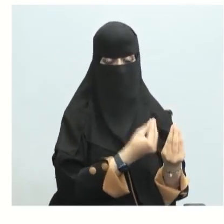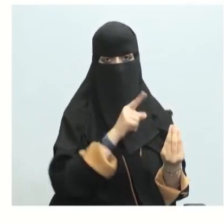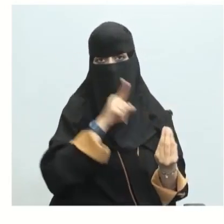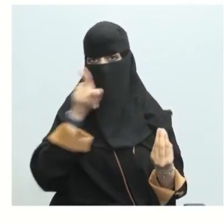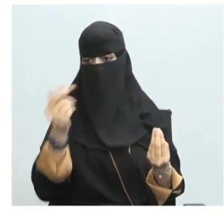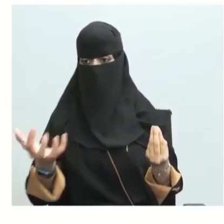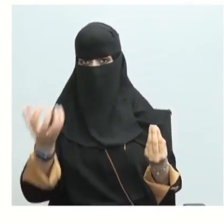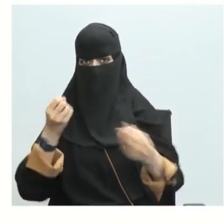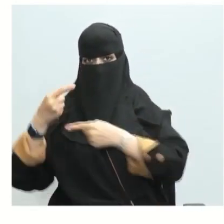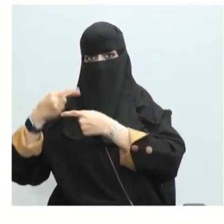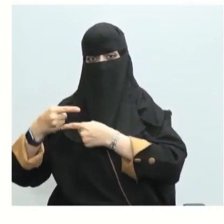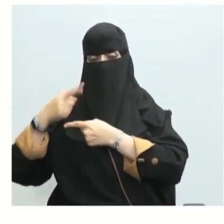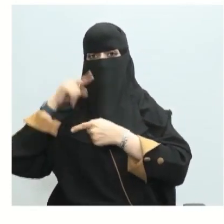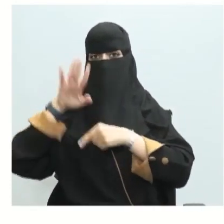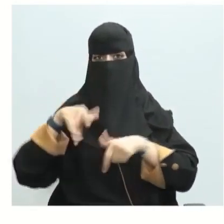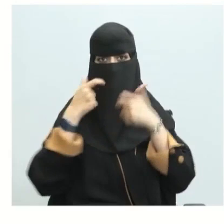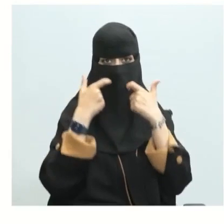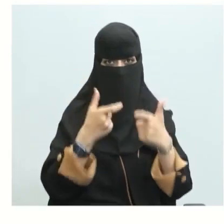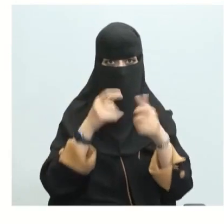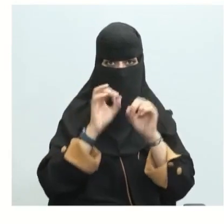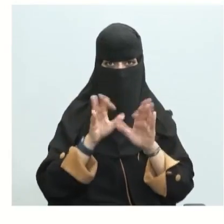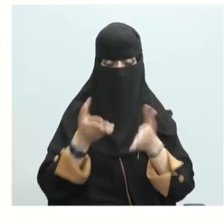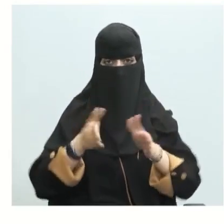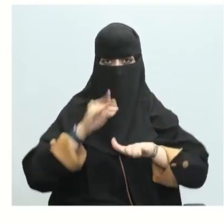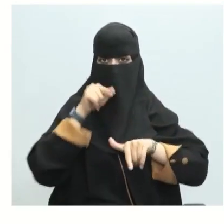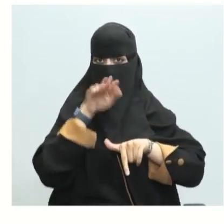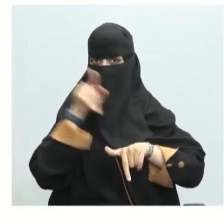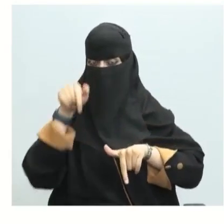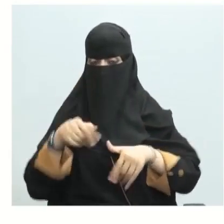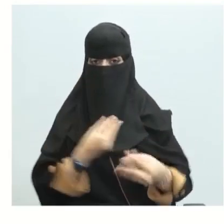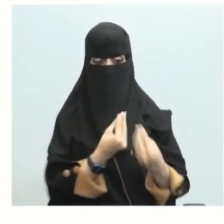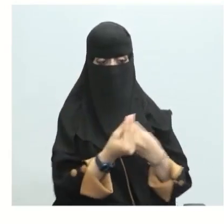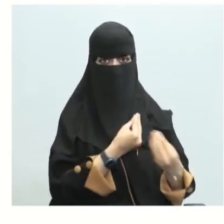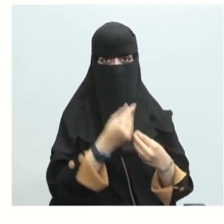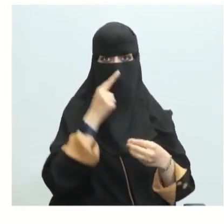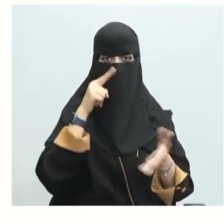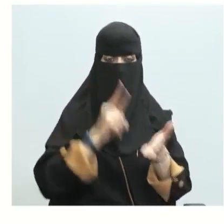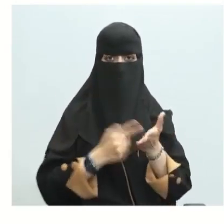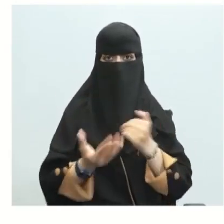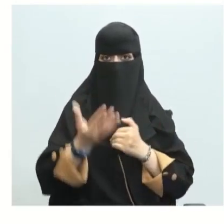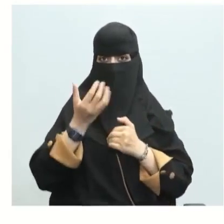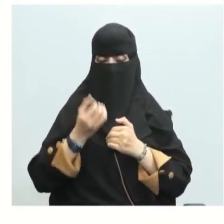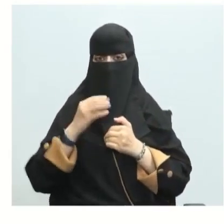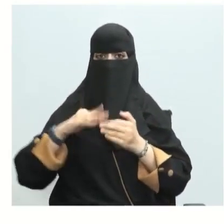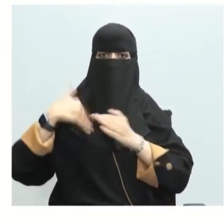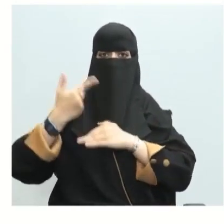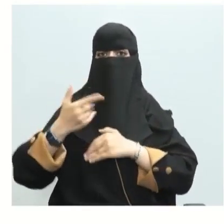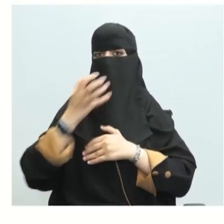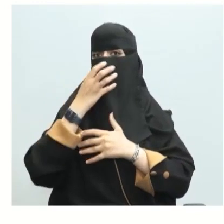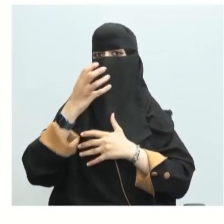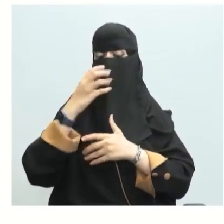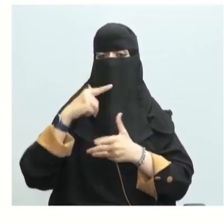وهنا ناتج لاحظ ايضا بما انه هنا متفاعل انتج ثاني اكسيد الكبريت والاكسجين